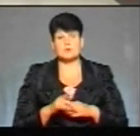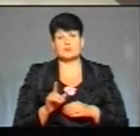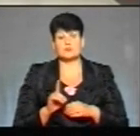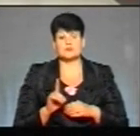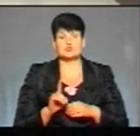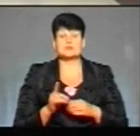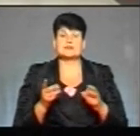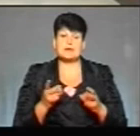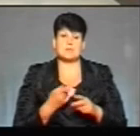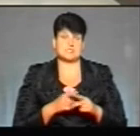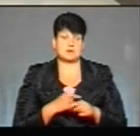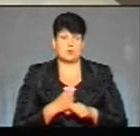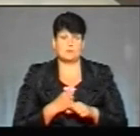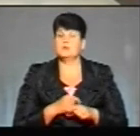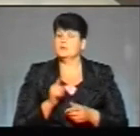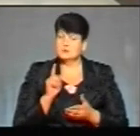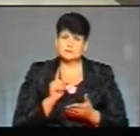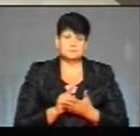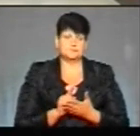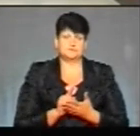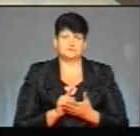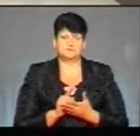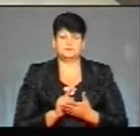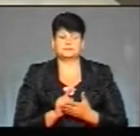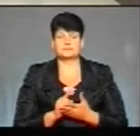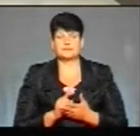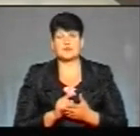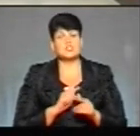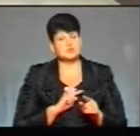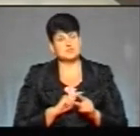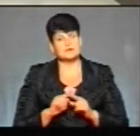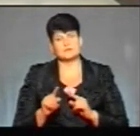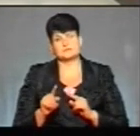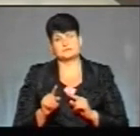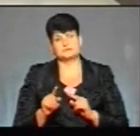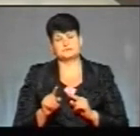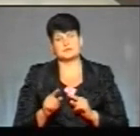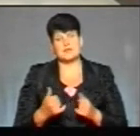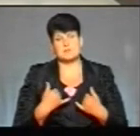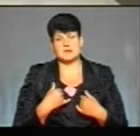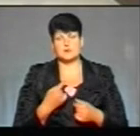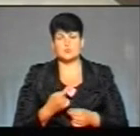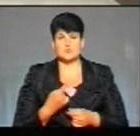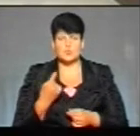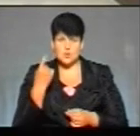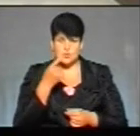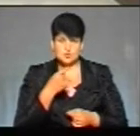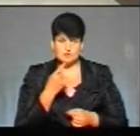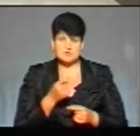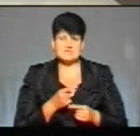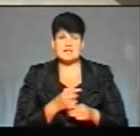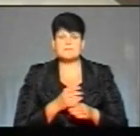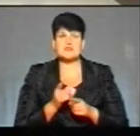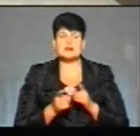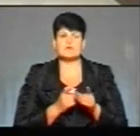це треба робити однозначно і бажано чим скоріше. Так. Для мене особисто реформа децентралізації – це